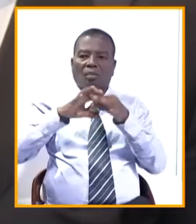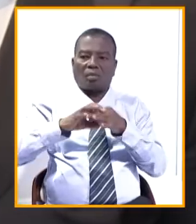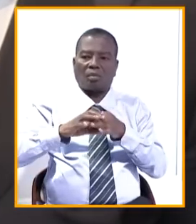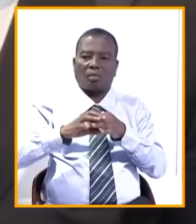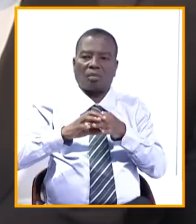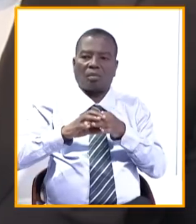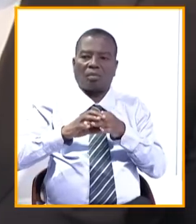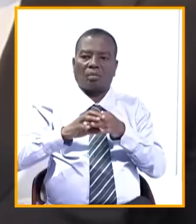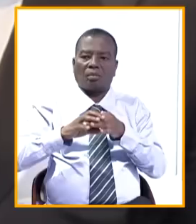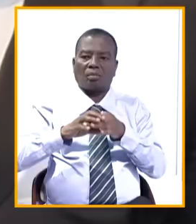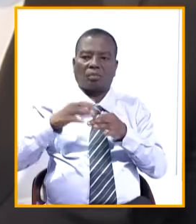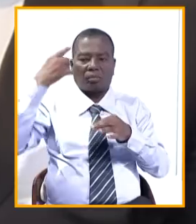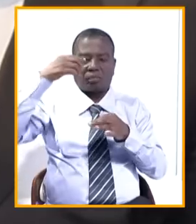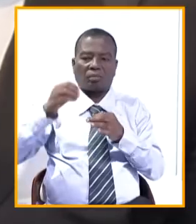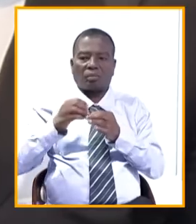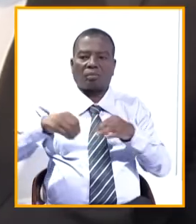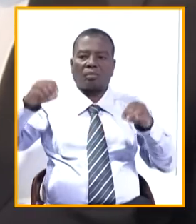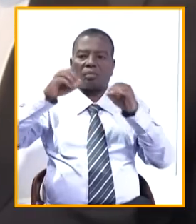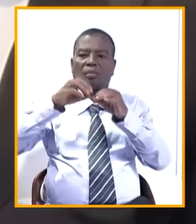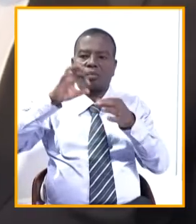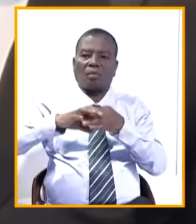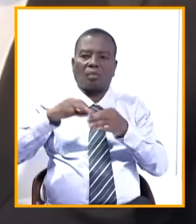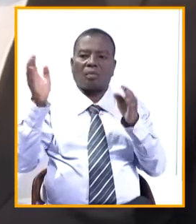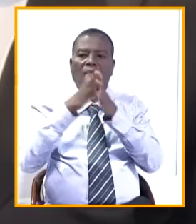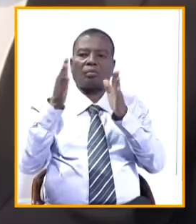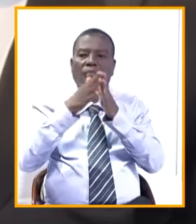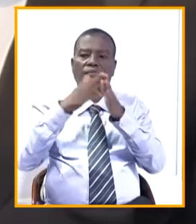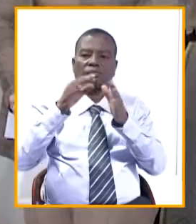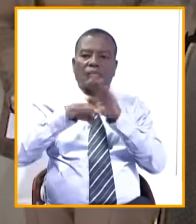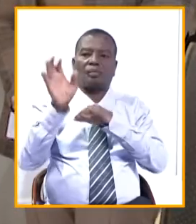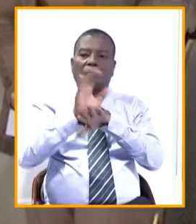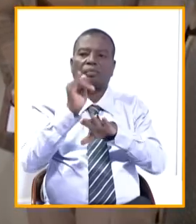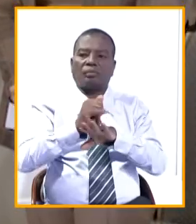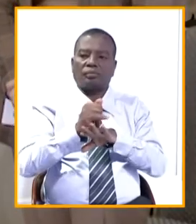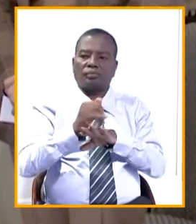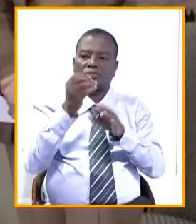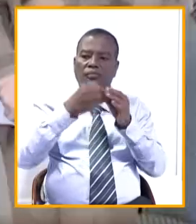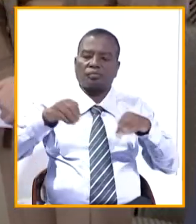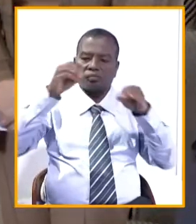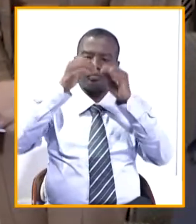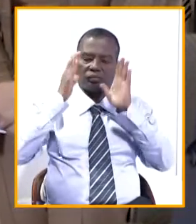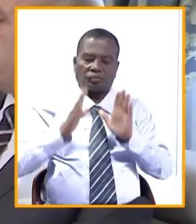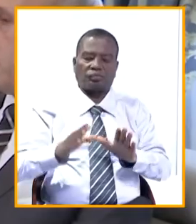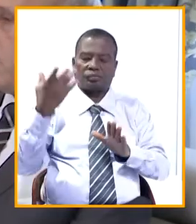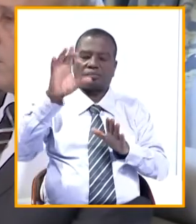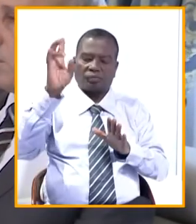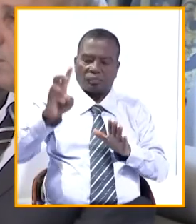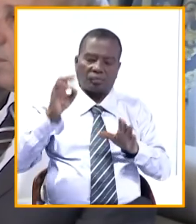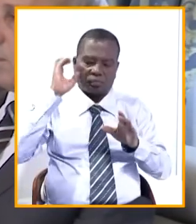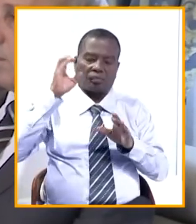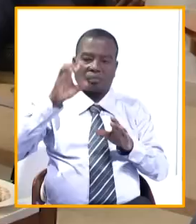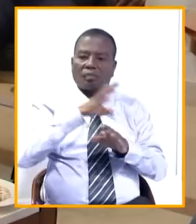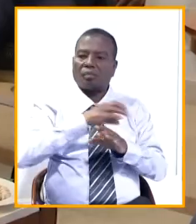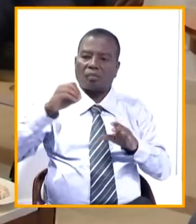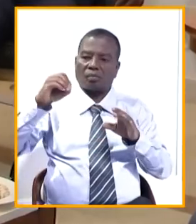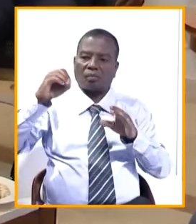privilégié, stratégique pour l'organisation de ce sommet en Côte d'Ivoire. Organisateur de la 17e conférence de l'UPSI, le président